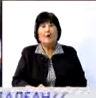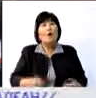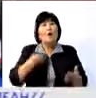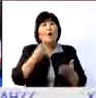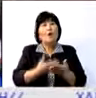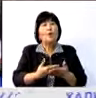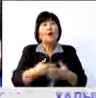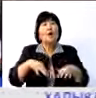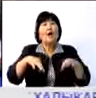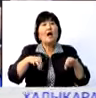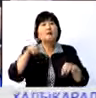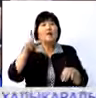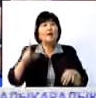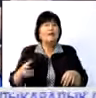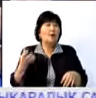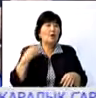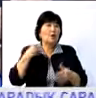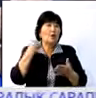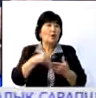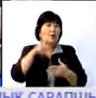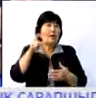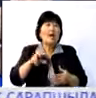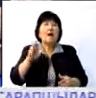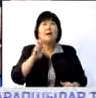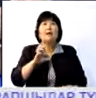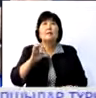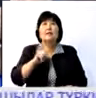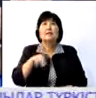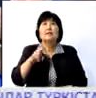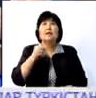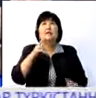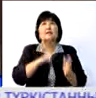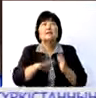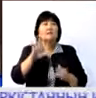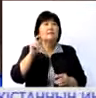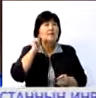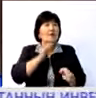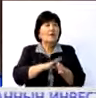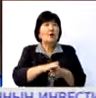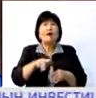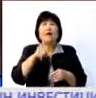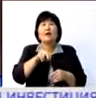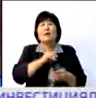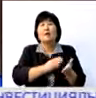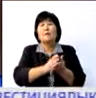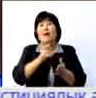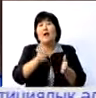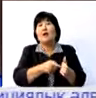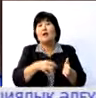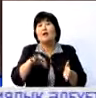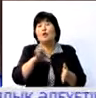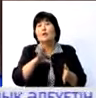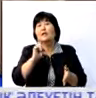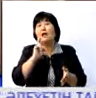Құрметті автотранспортшы, Қызылорда қаласының құрметті азаматы Баянбай Сыздықов бүгінде 80-нің сеңгеріне шығып отыр. Алғаш еңбек жолын Қарағанды облысының